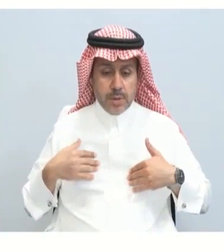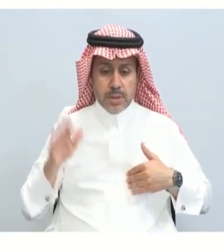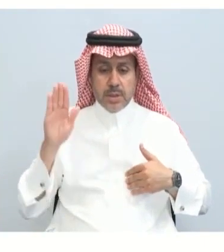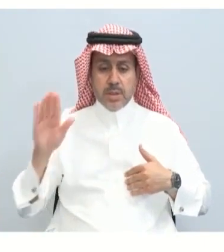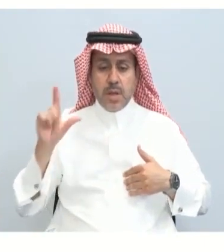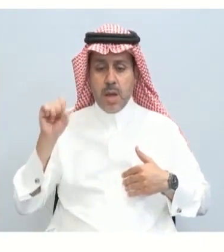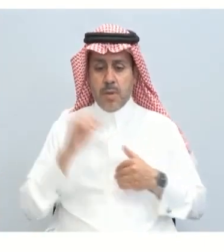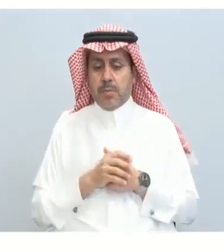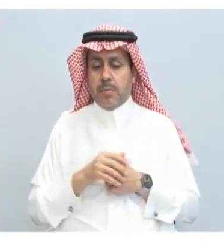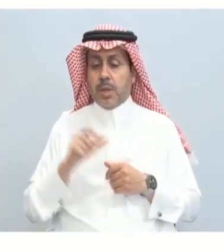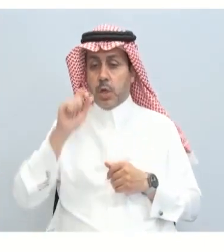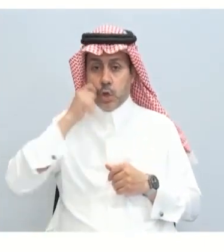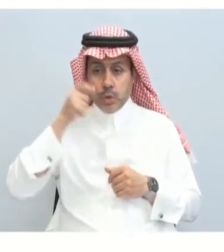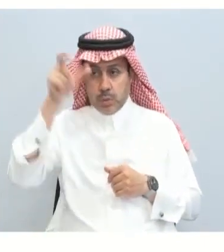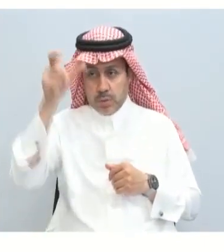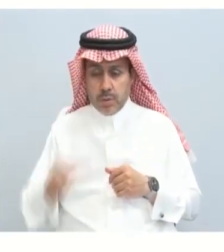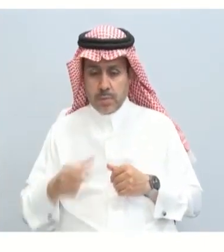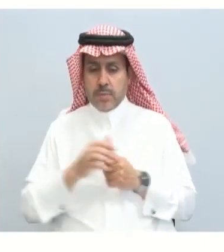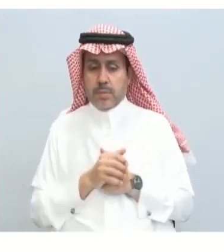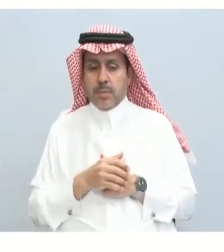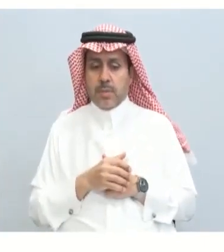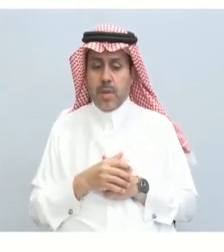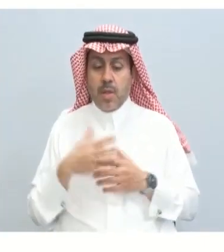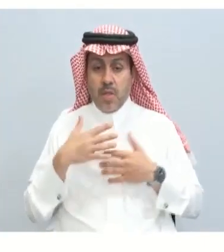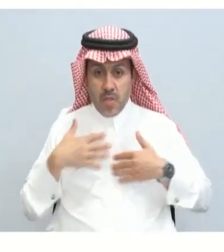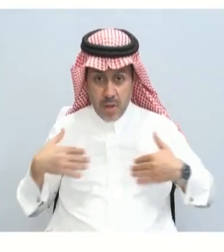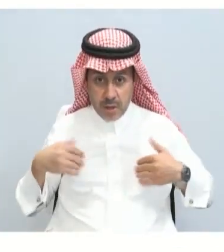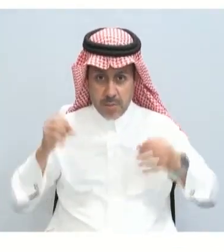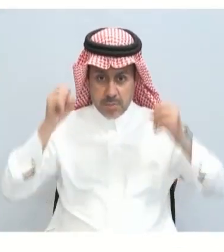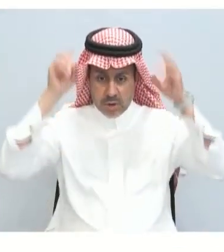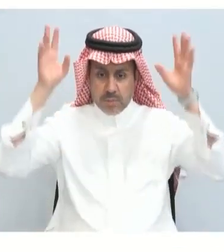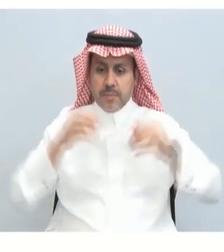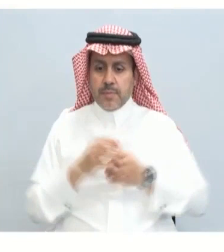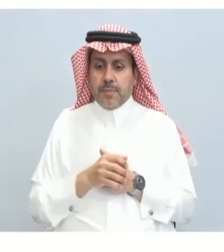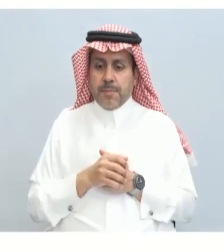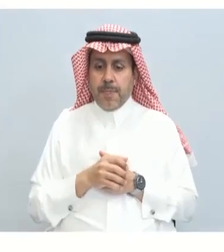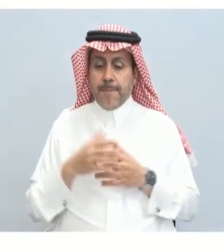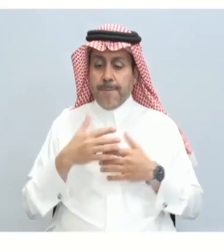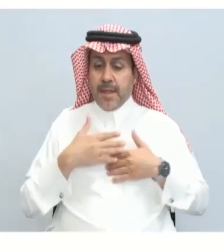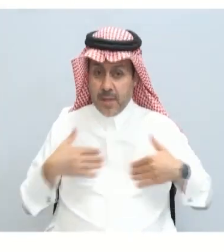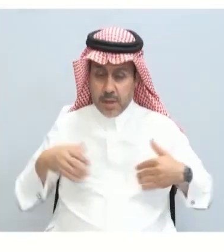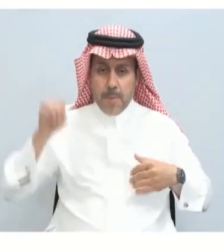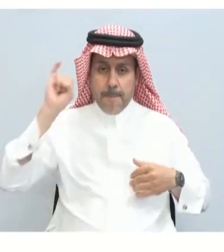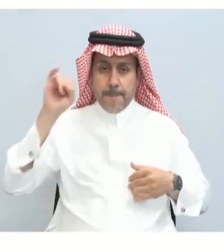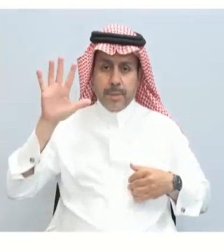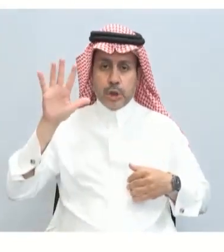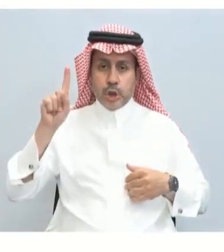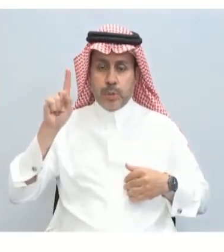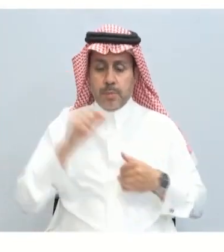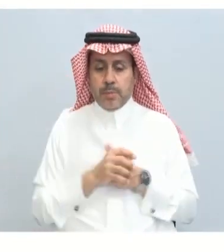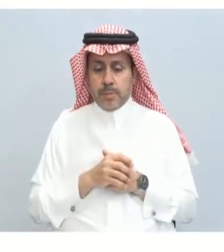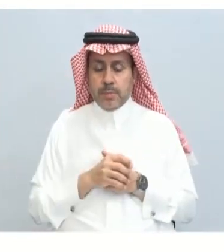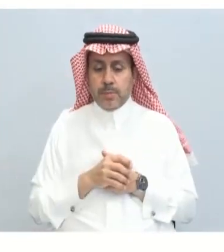ضحك المشيب براسه فبكى اين الاستعاره احسنتم هنا الاستعاره ضحك المشيب ضحك